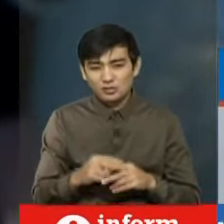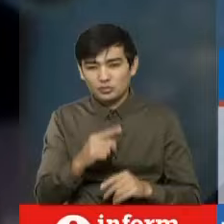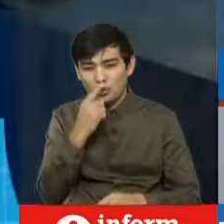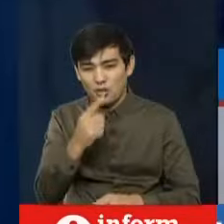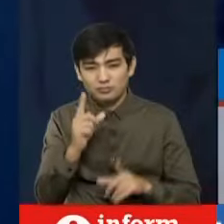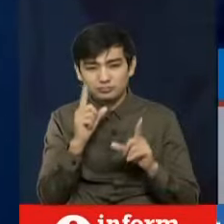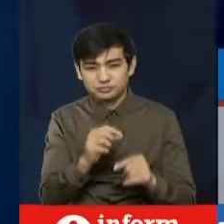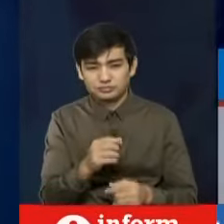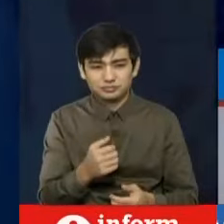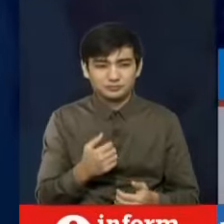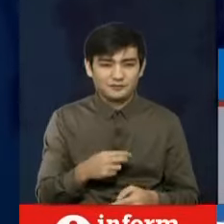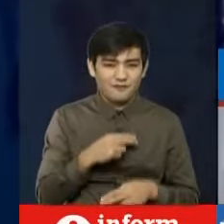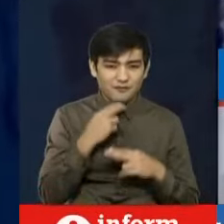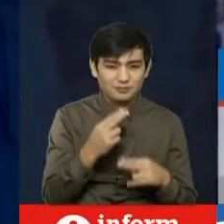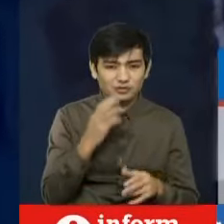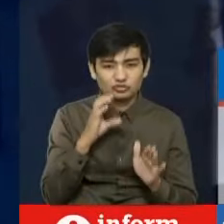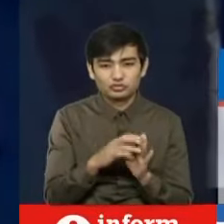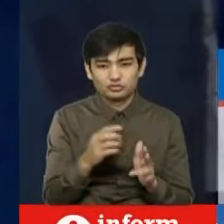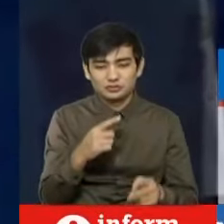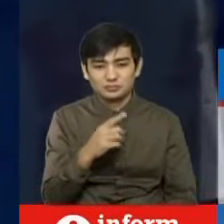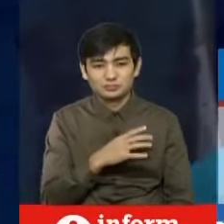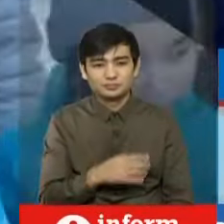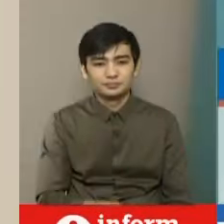шығарда аса мұқият болған жөн дейді.